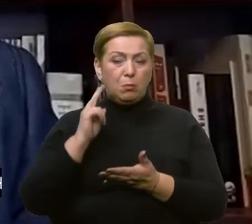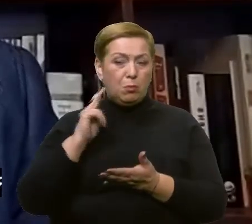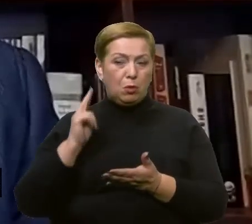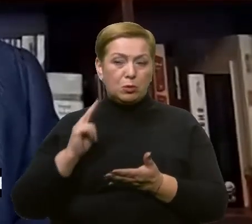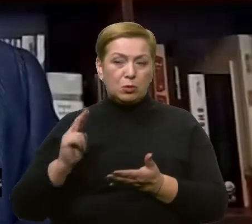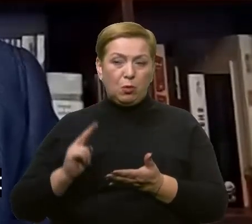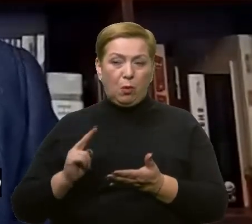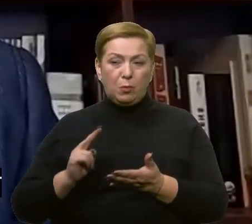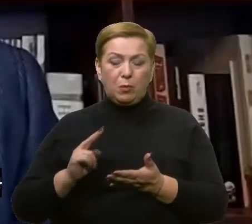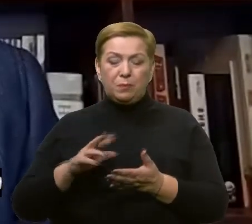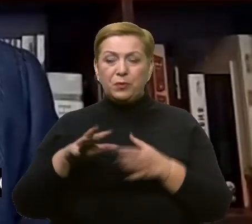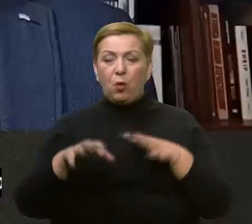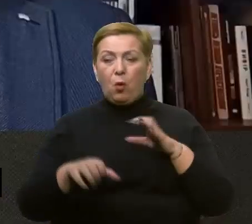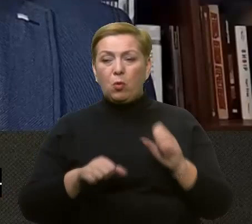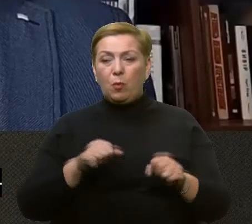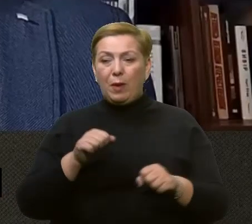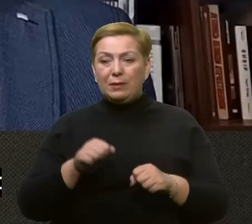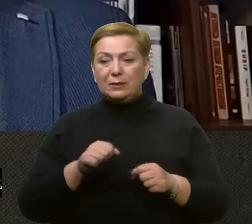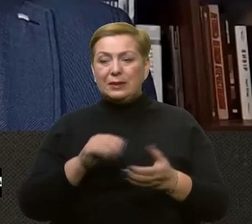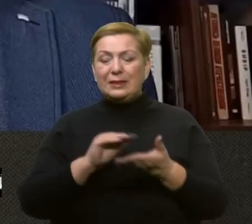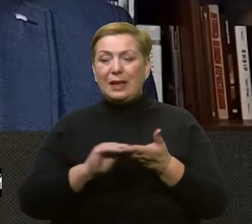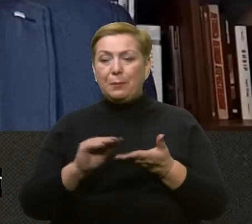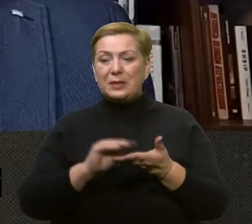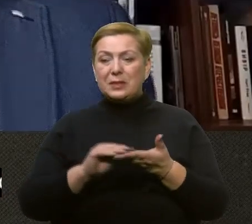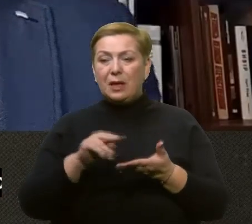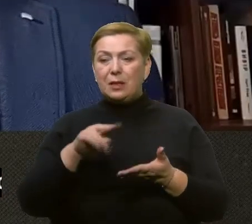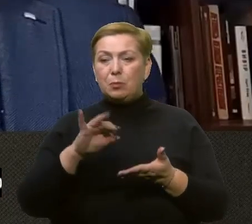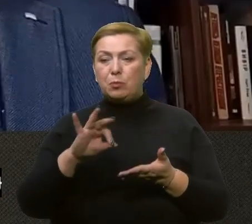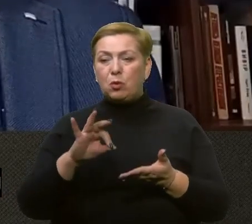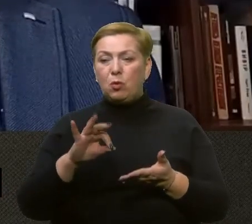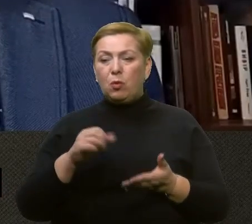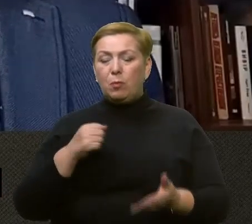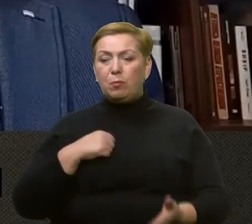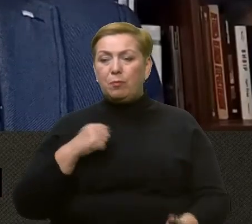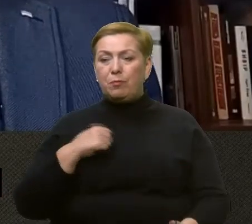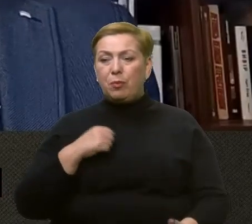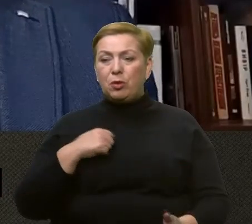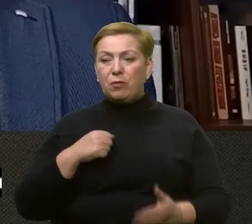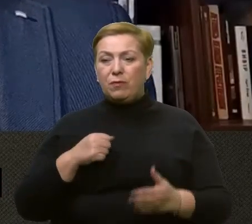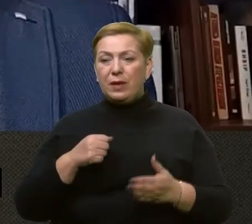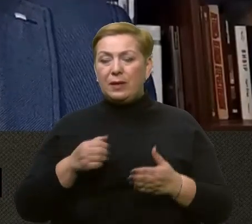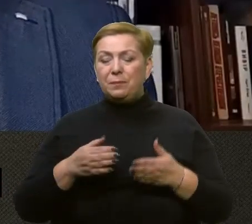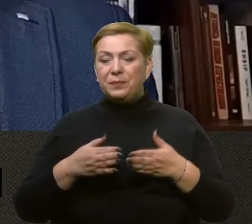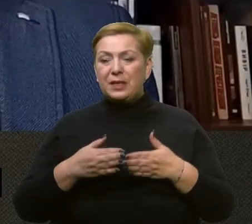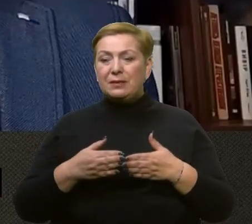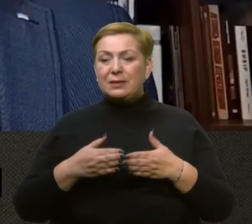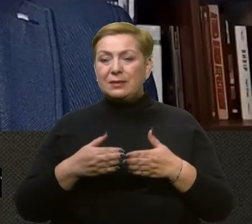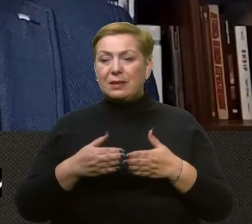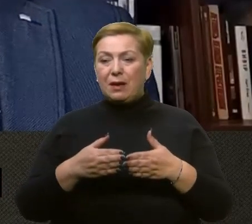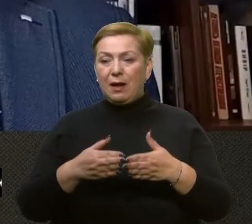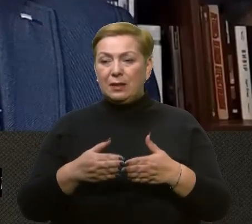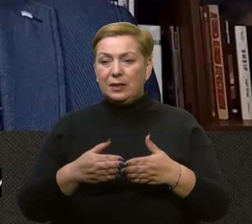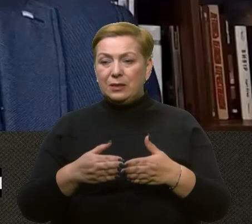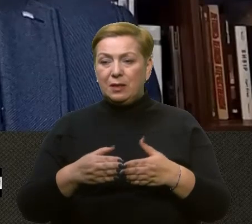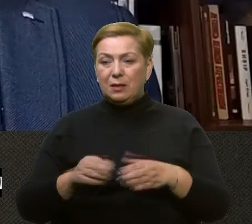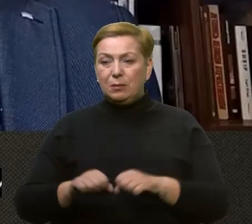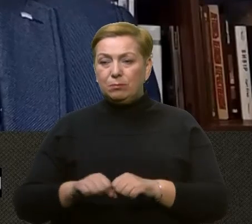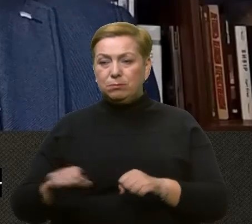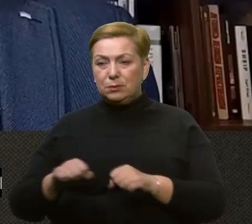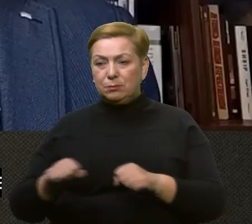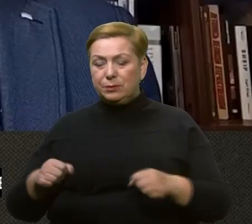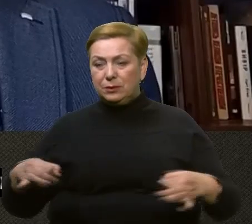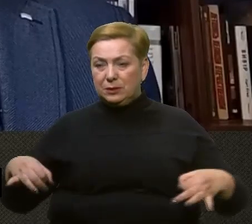окупанти написали про бойове тралення, яке було проведене в